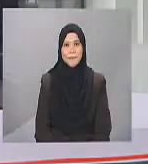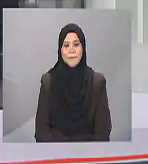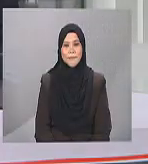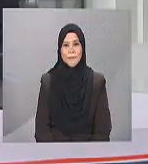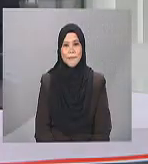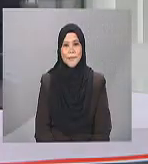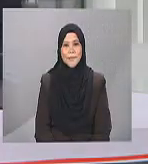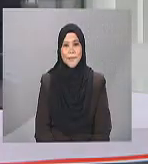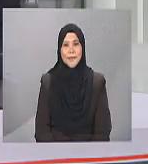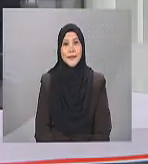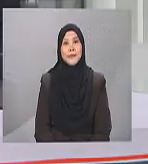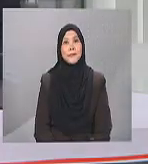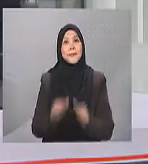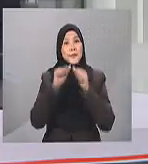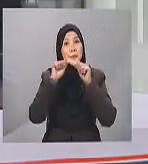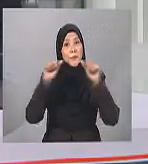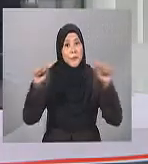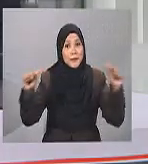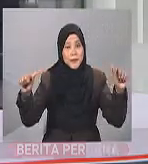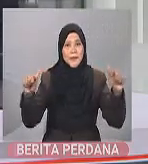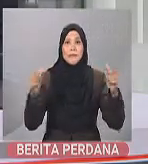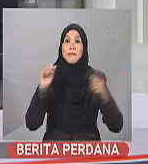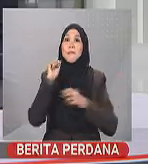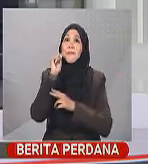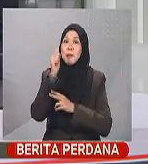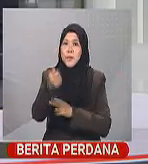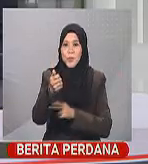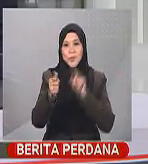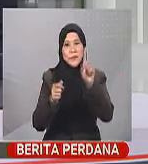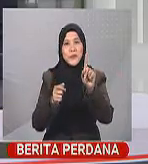Baik, dengan pengumuman itu, maka rasmilah esok 1 Ramadan.